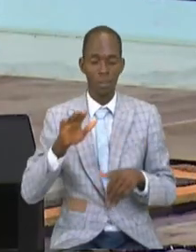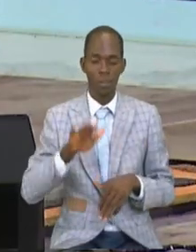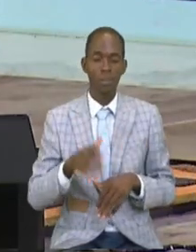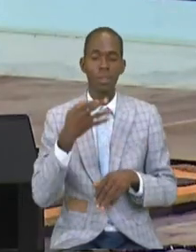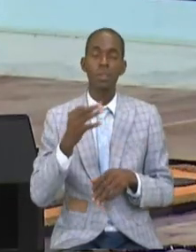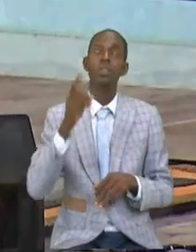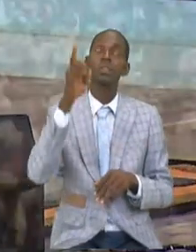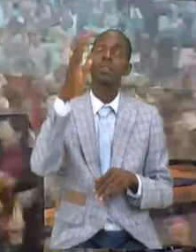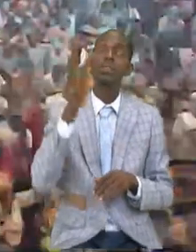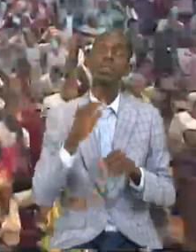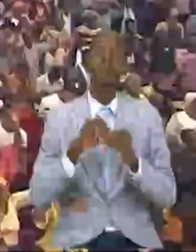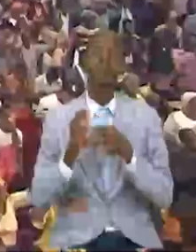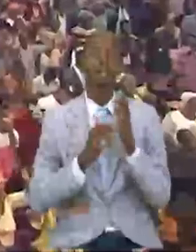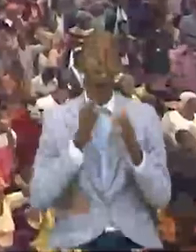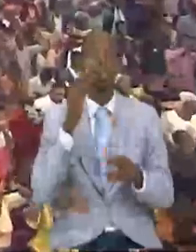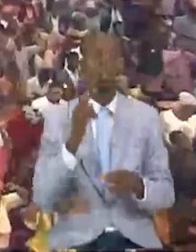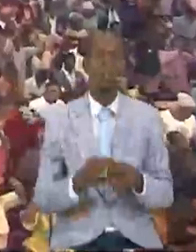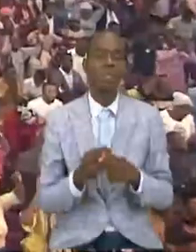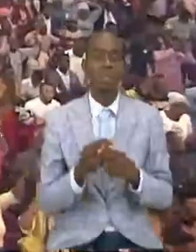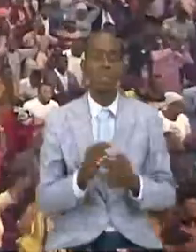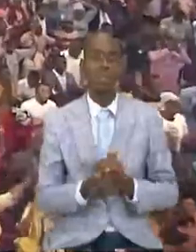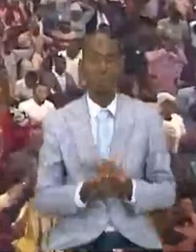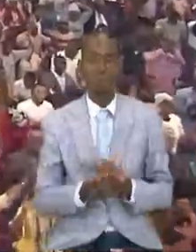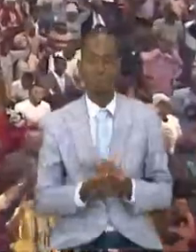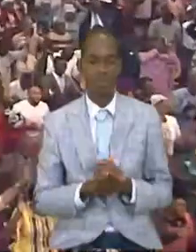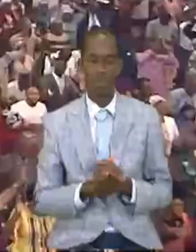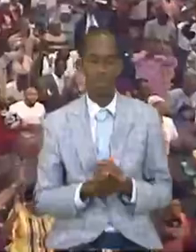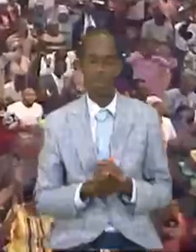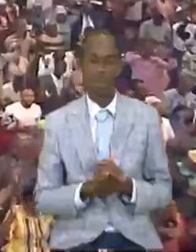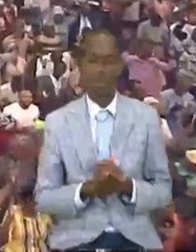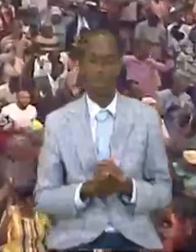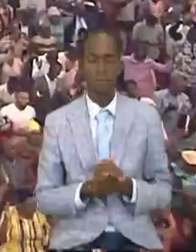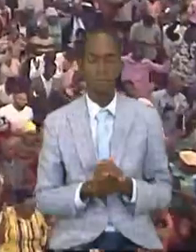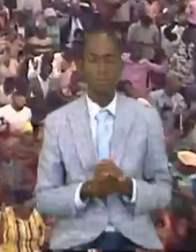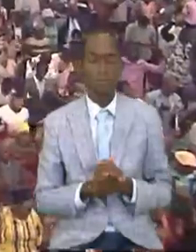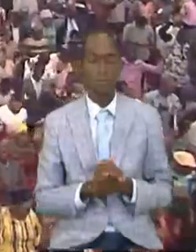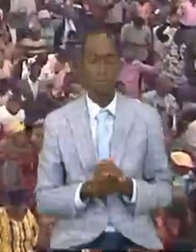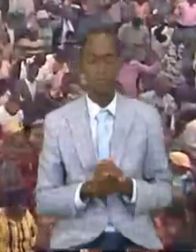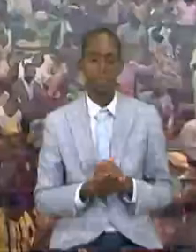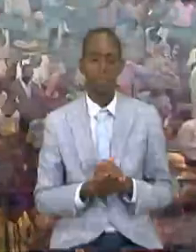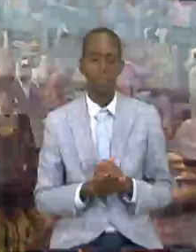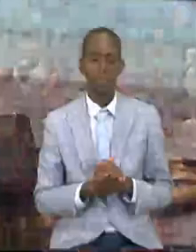sur chaque enfant de Dieu au nom de Jésus-Christ.